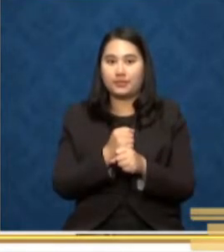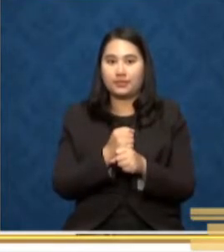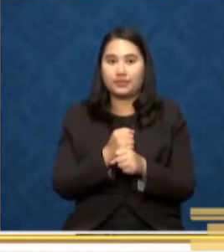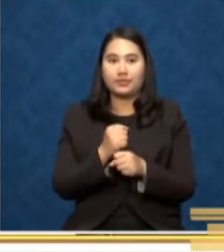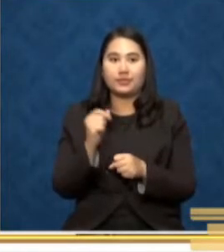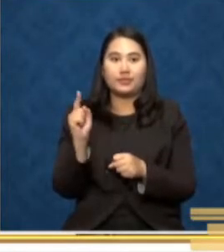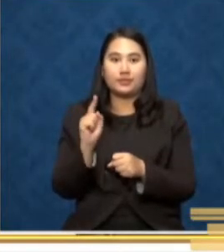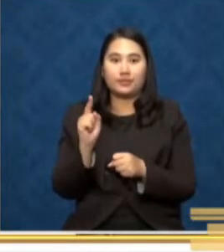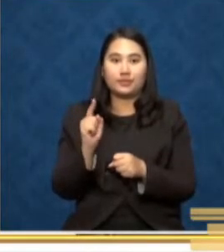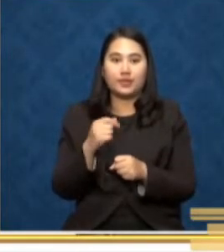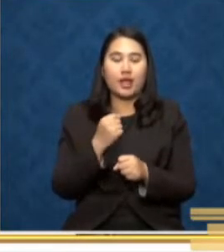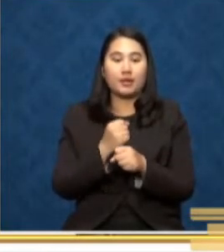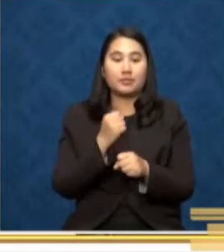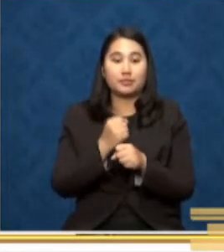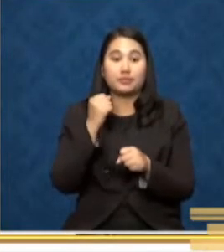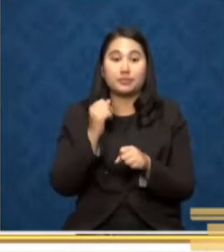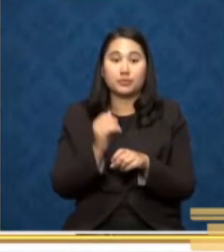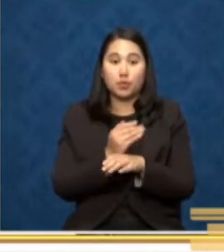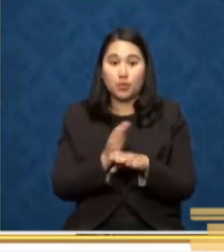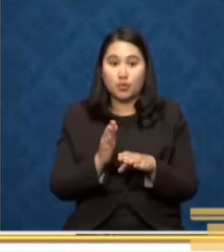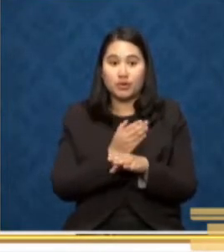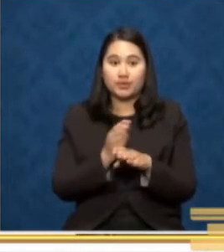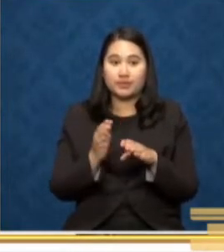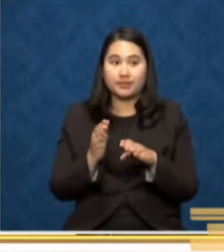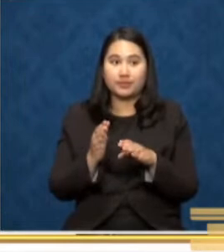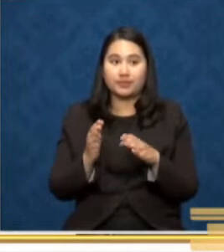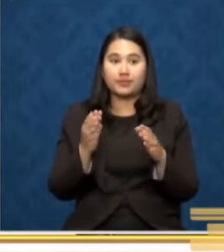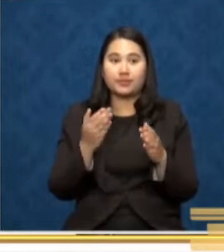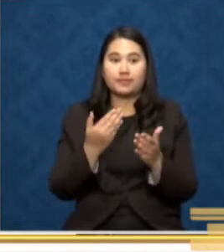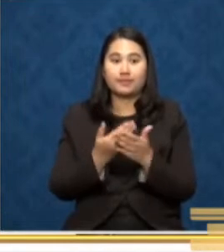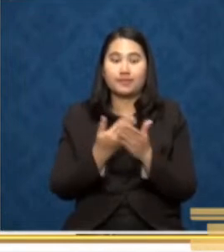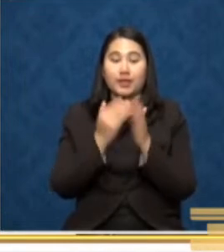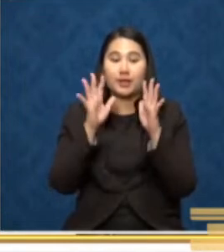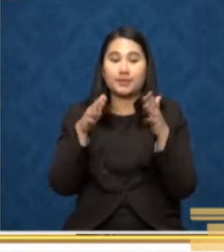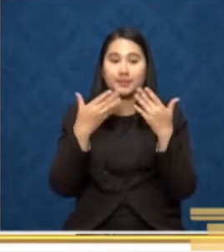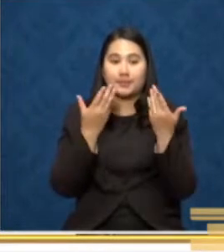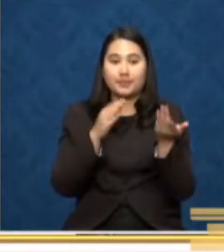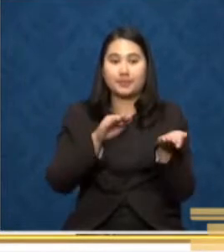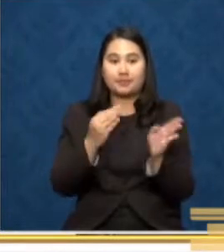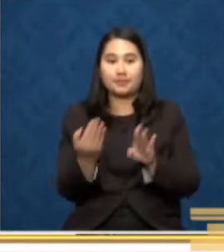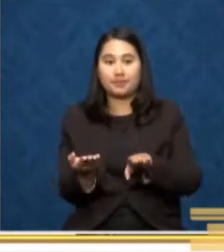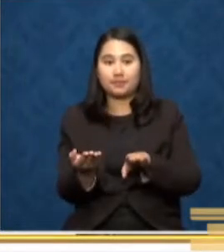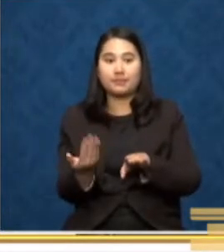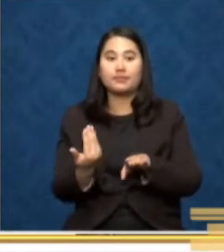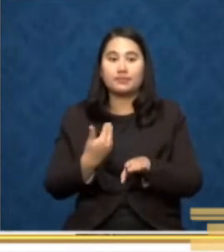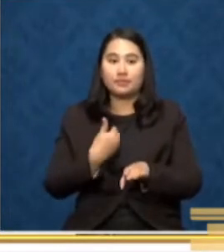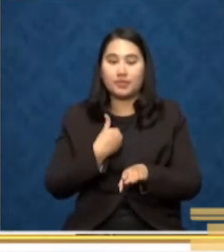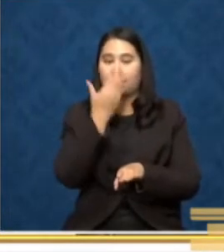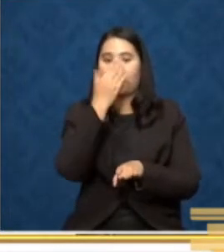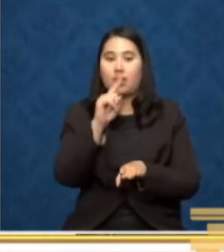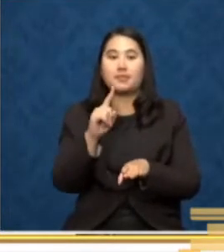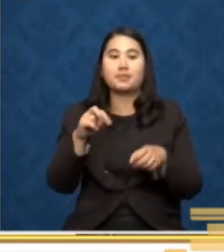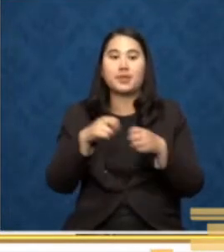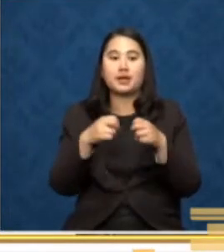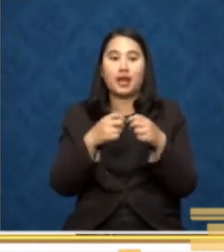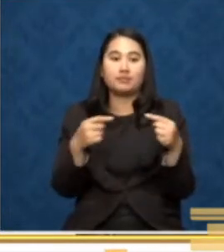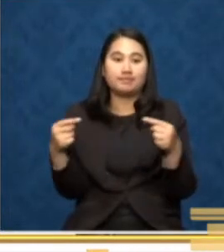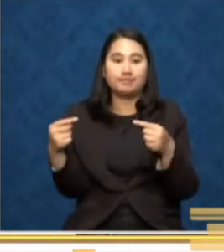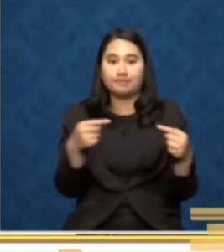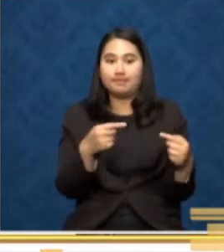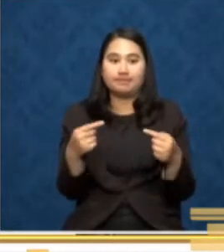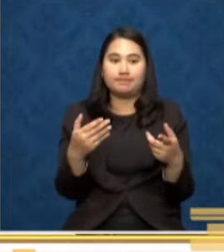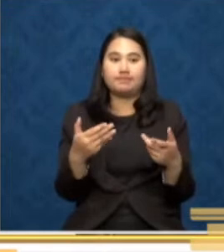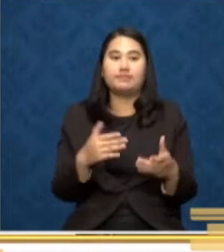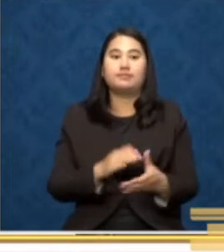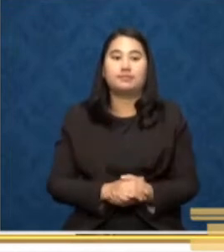ขาเรียกว่าอะไรทำธุรกิจแล้วเกิดการเจ๊งเนื่องจากสถานการณ์ความไม่สงบที่เกิดขึ้นในพื้นที่น